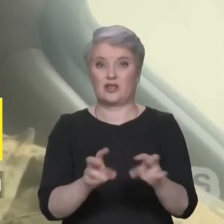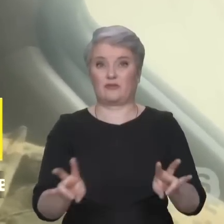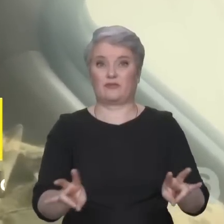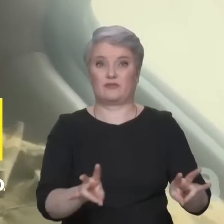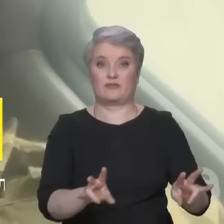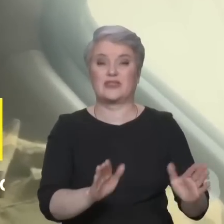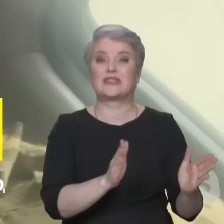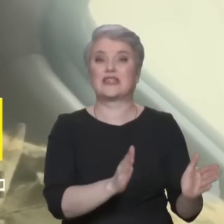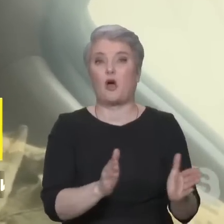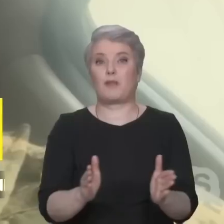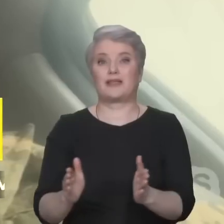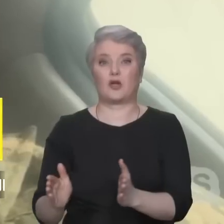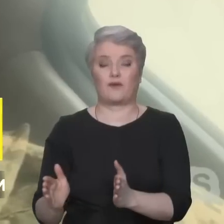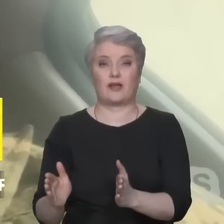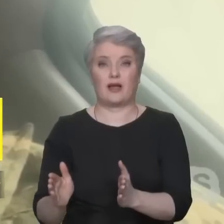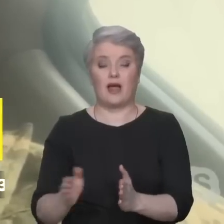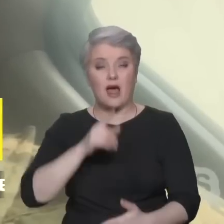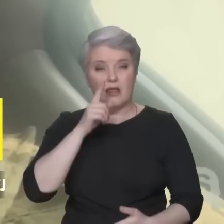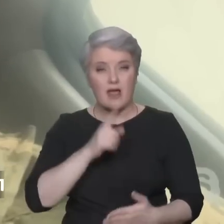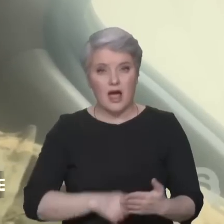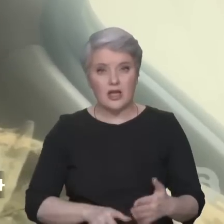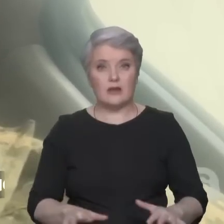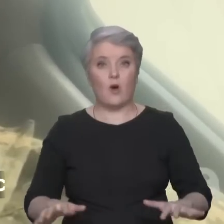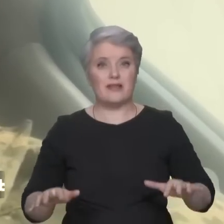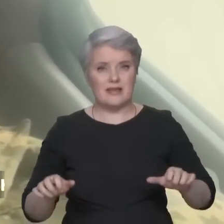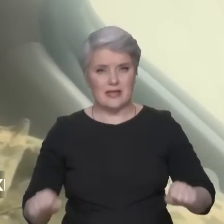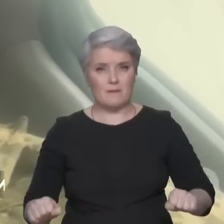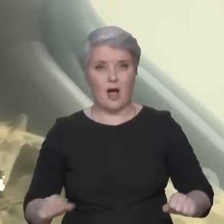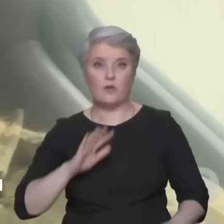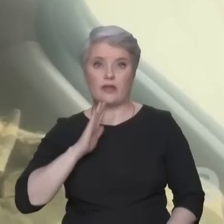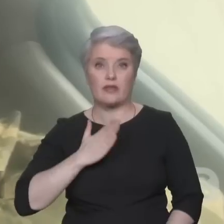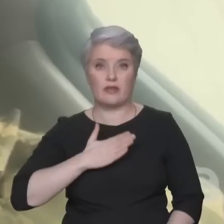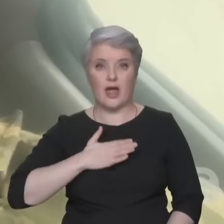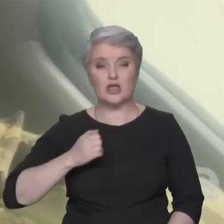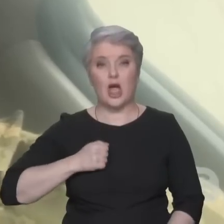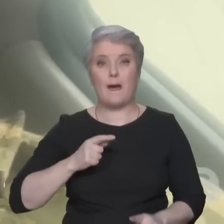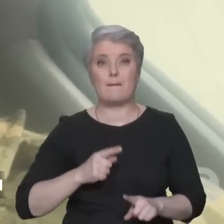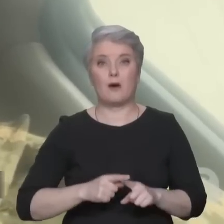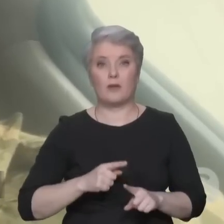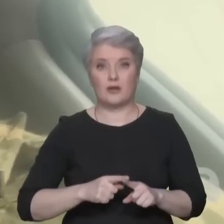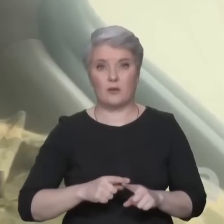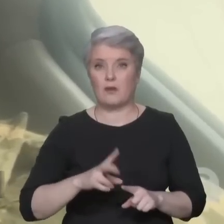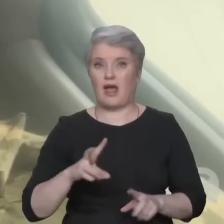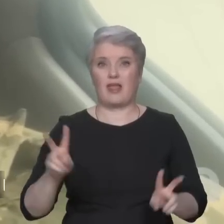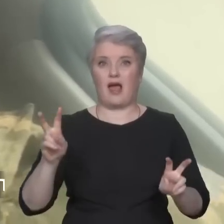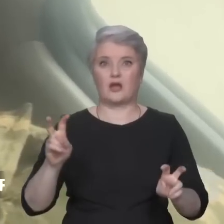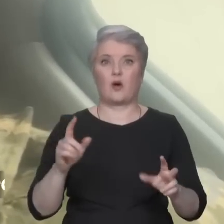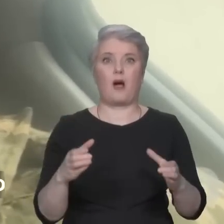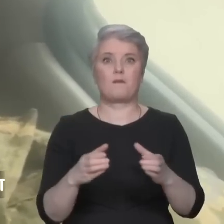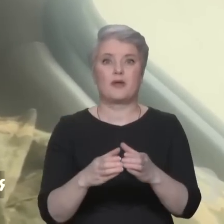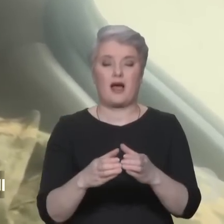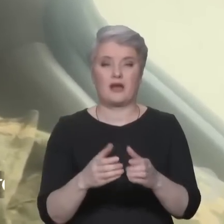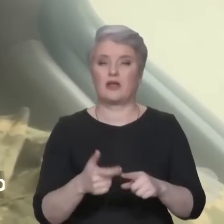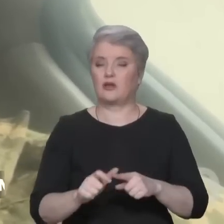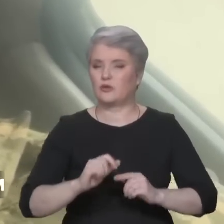стабілізована лінія. Надійно тримають наші побратими зі Збройних сил України. Не хочу казати бригаду, але знову ж таки, це теж дуже